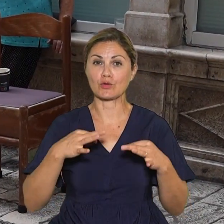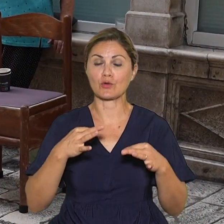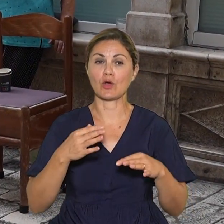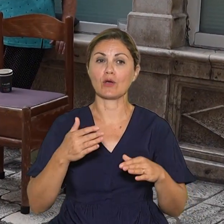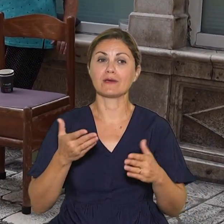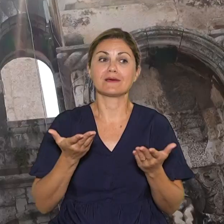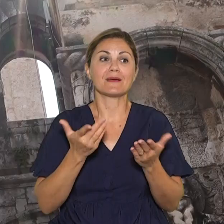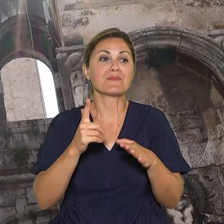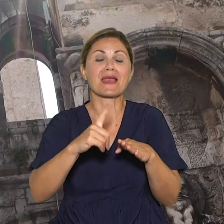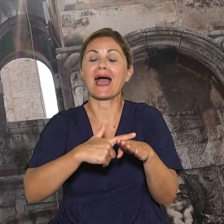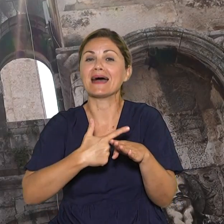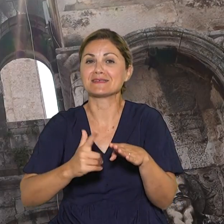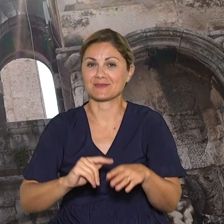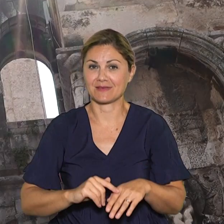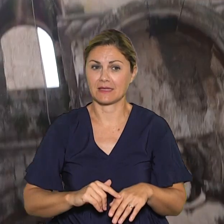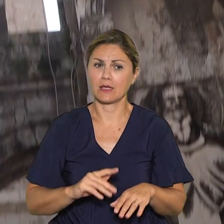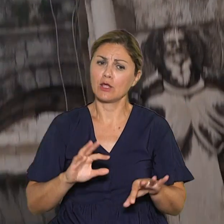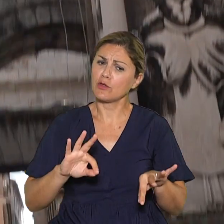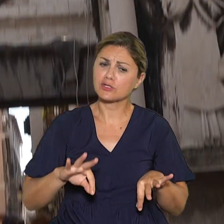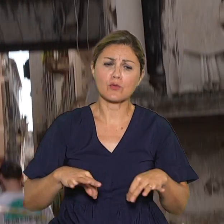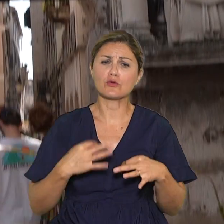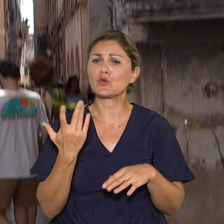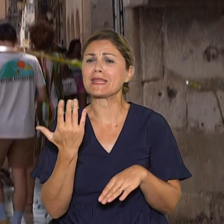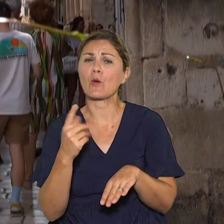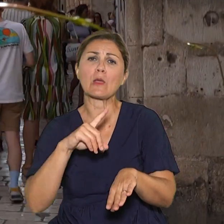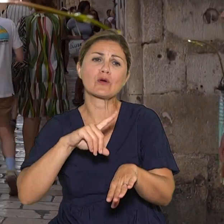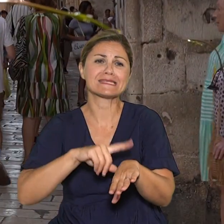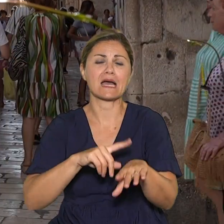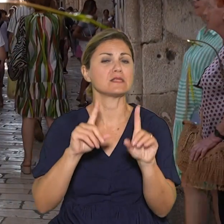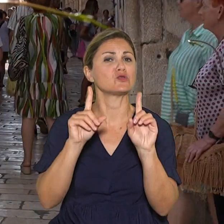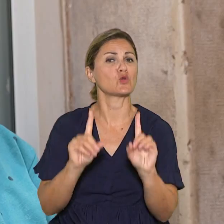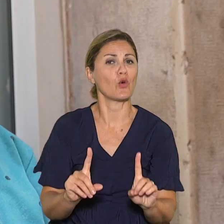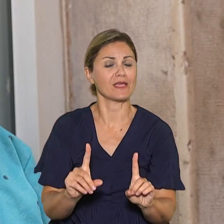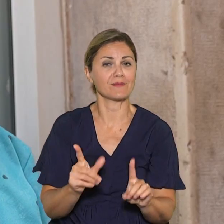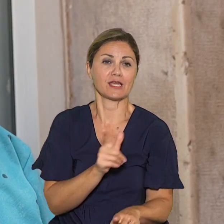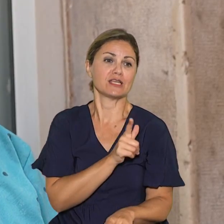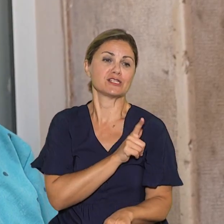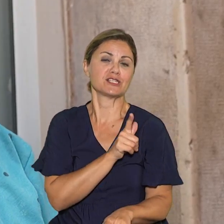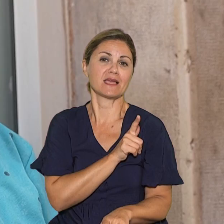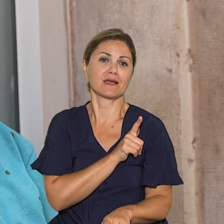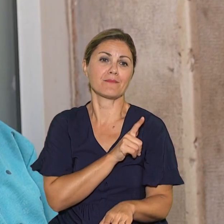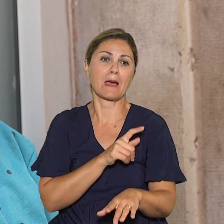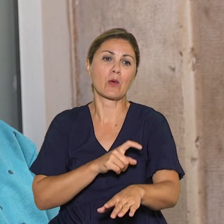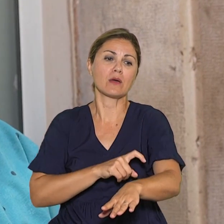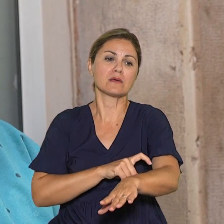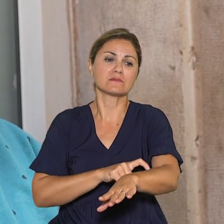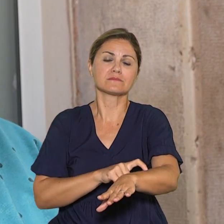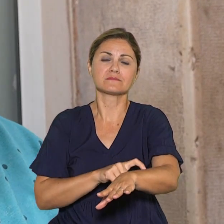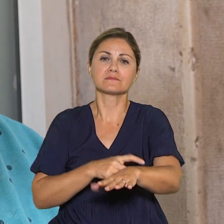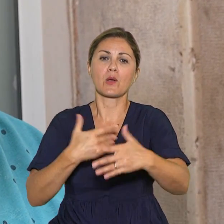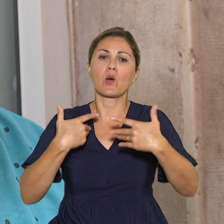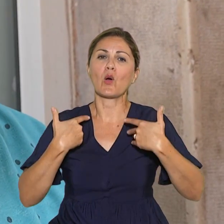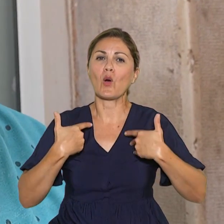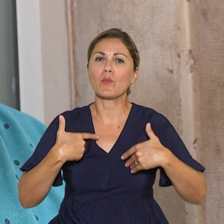se osjeti praznina. Ma kroz jutro par sati dođem, tako da malo... Smirim živce, što